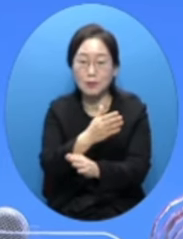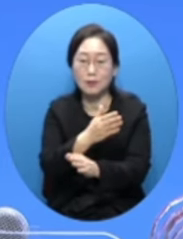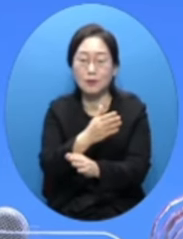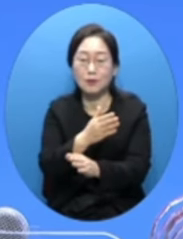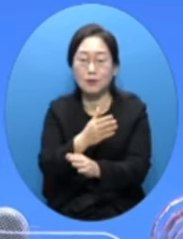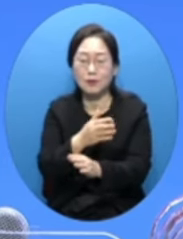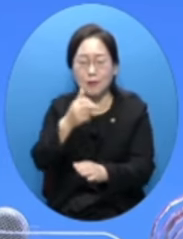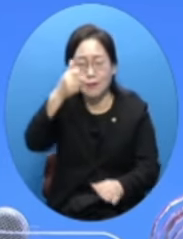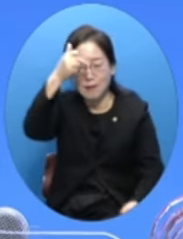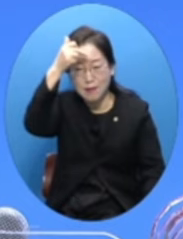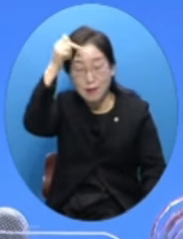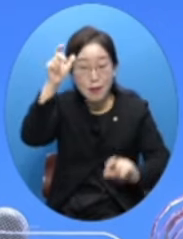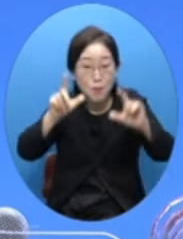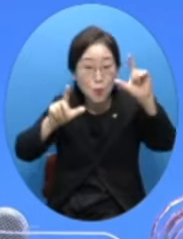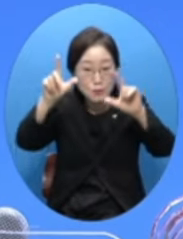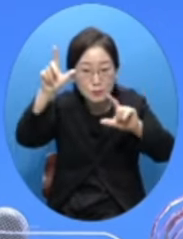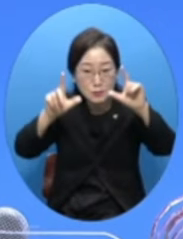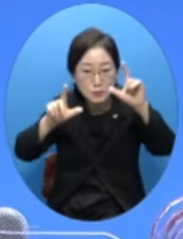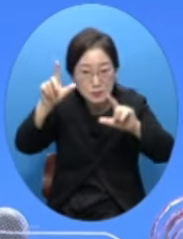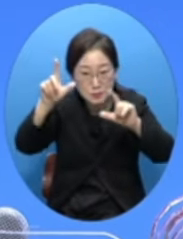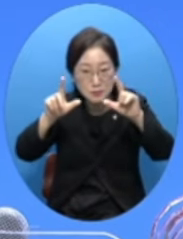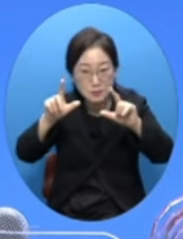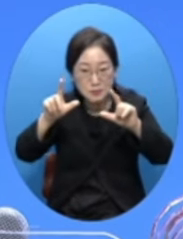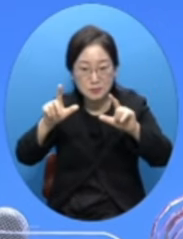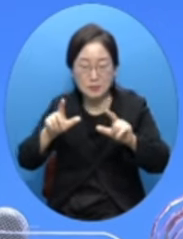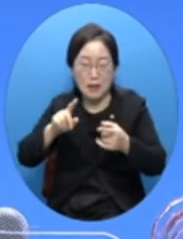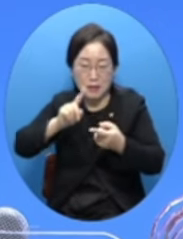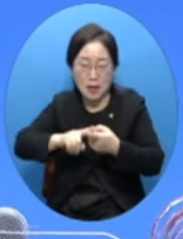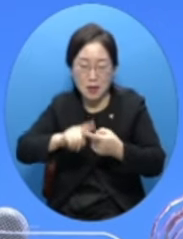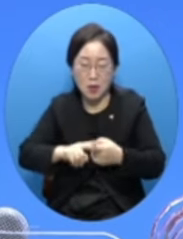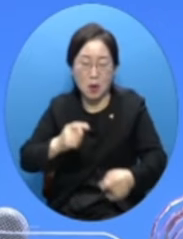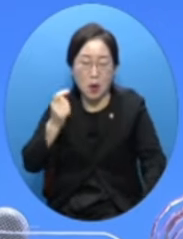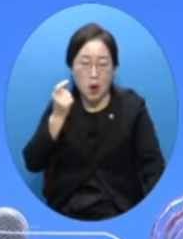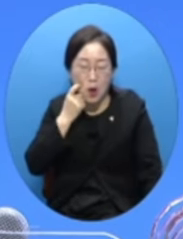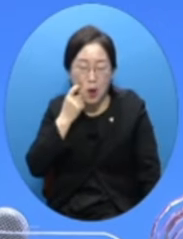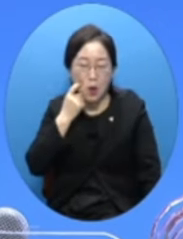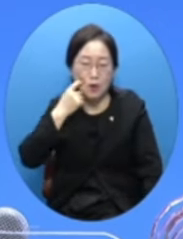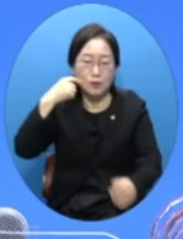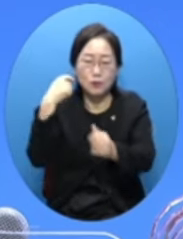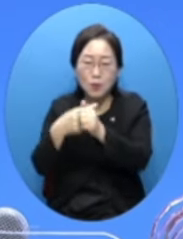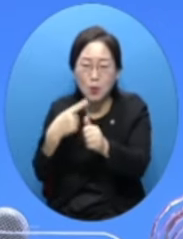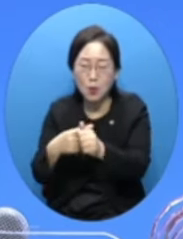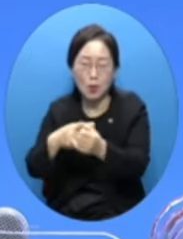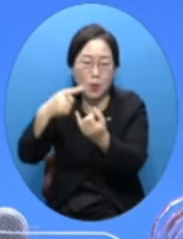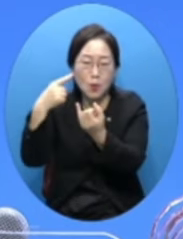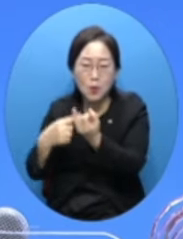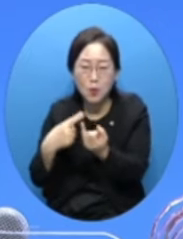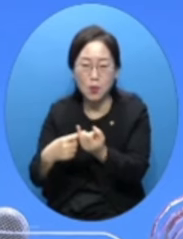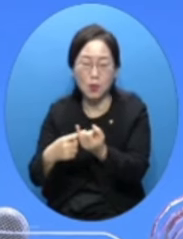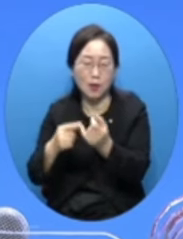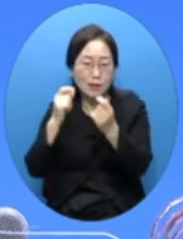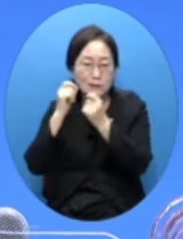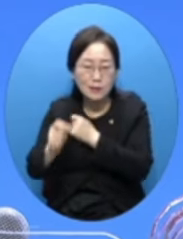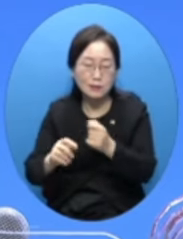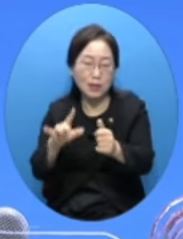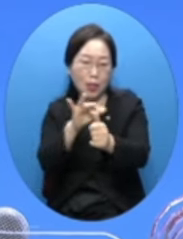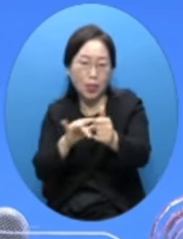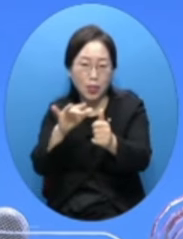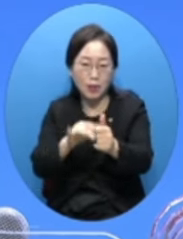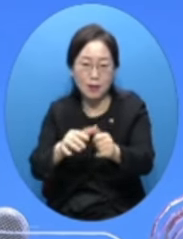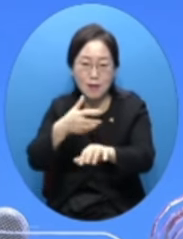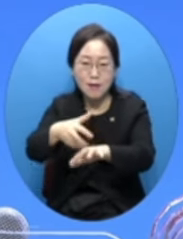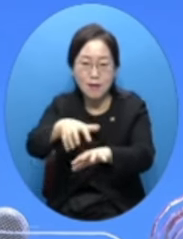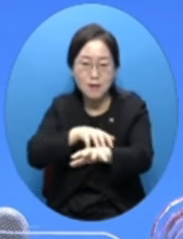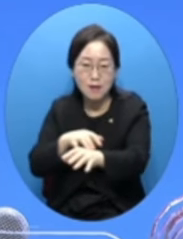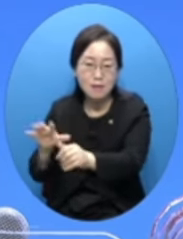우리가 옛사람의 모습을 그대로 가지고 거짓말하고 욕하고 사기치고 남 협박하고 깡패짓하는 이러한 잘못된